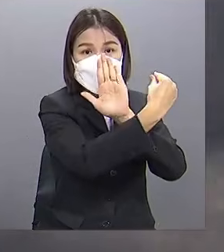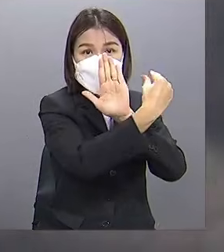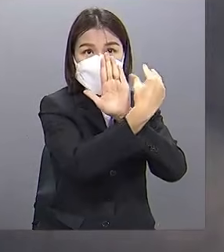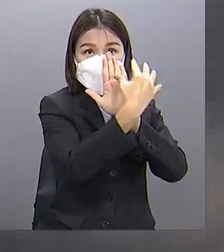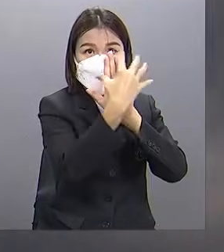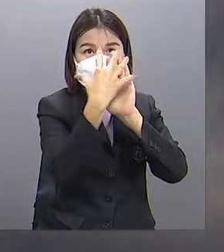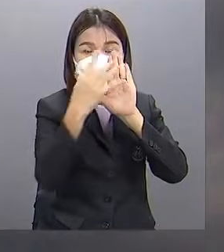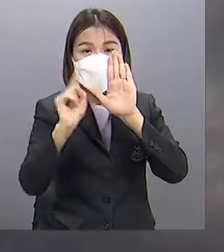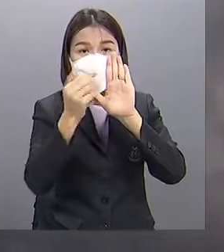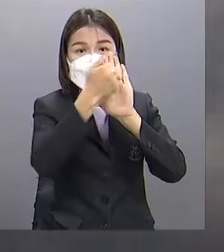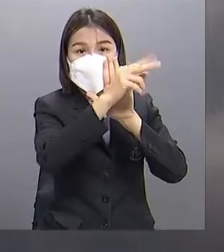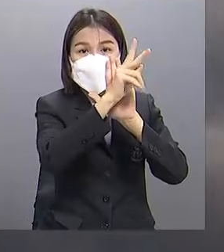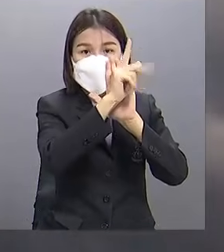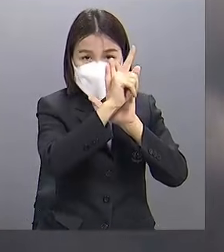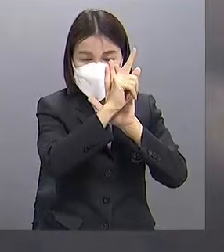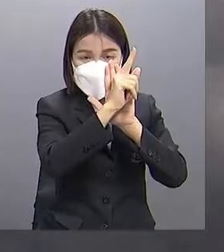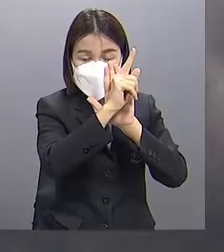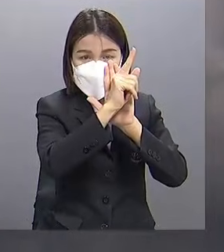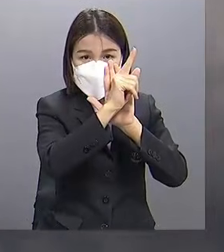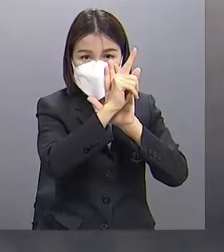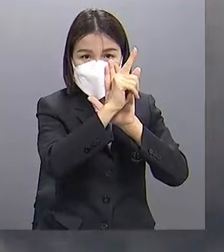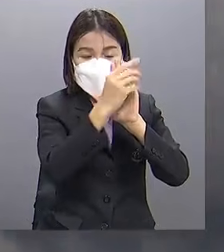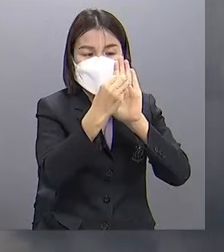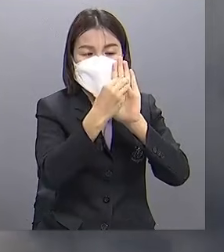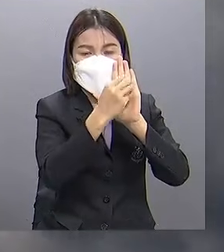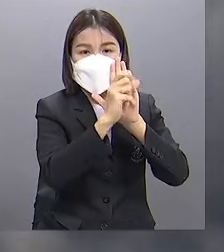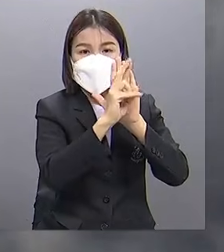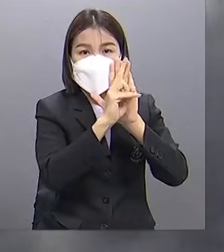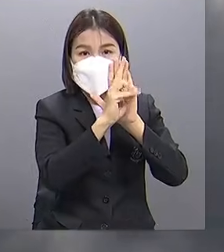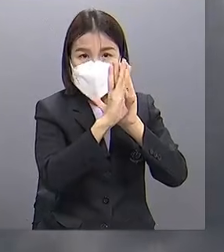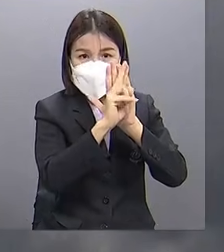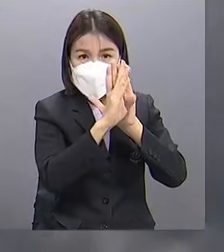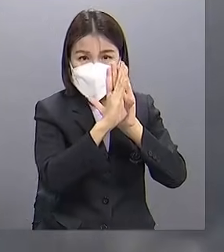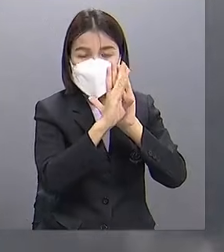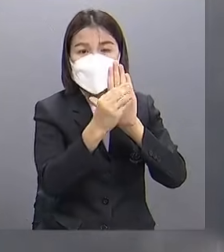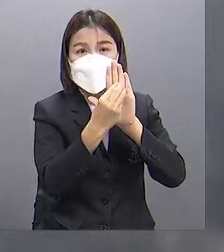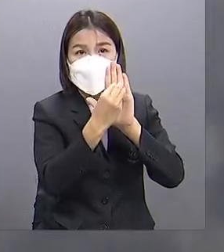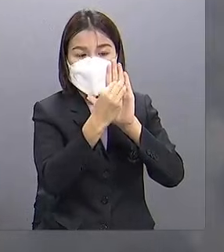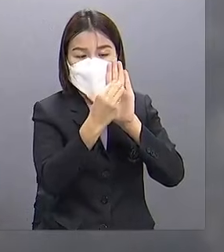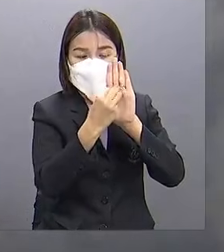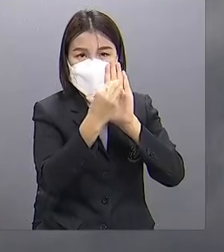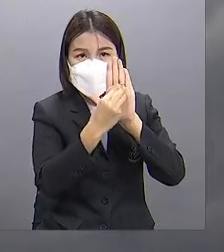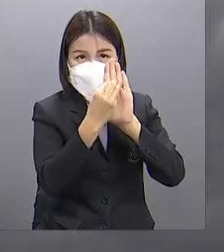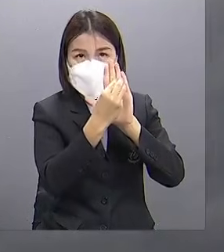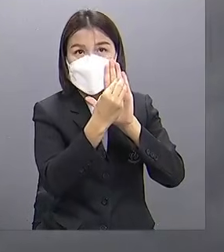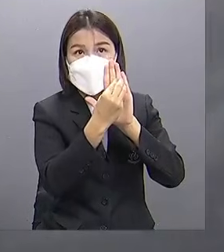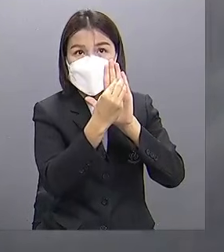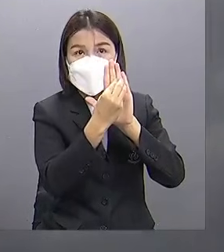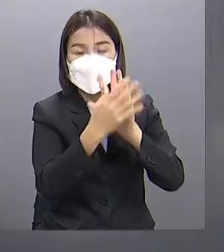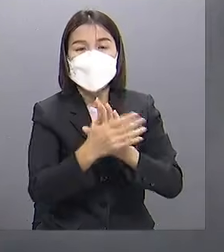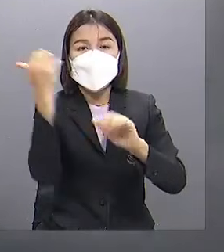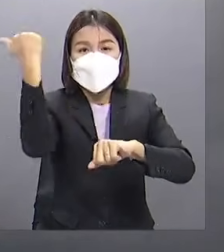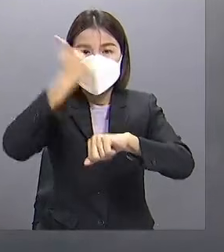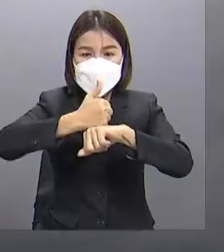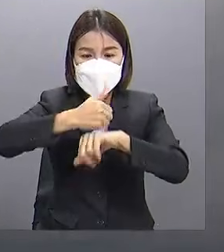แก่นนะครับลงมาแถวบุรีรัมย์แถวด้านล่างนะครับ อธิบดีกรมอุตุนิยมวิทยาเ